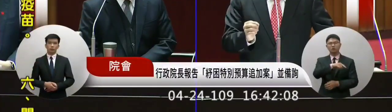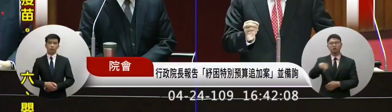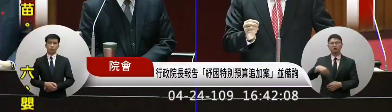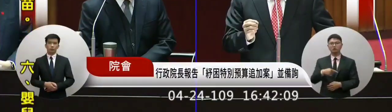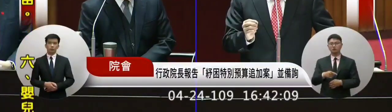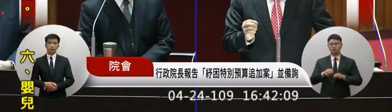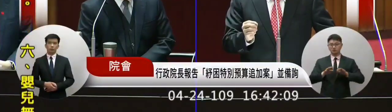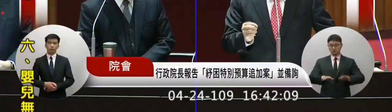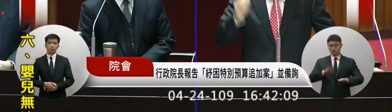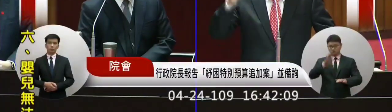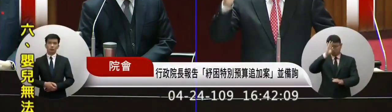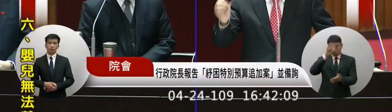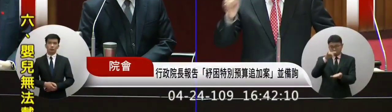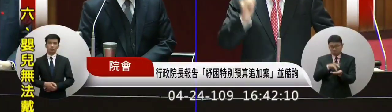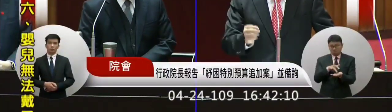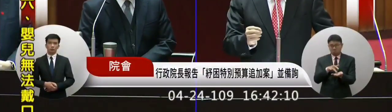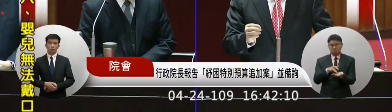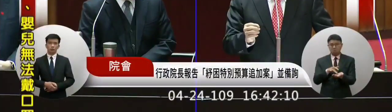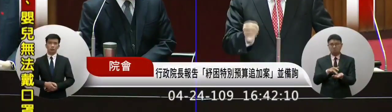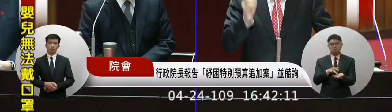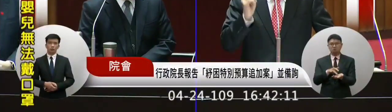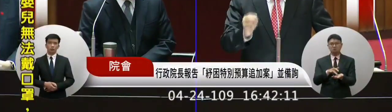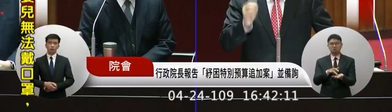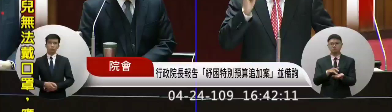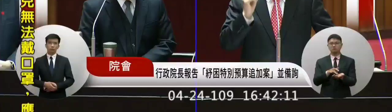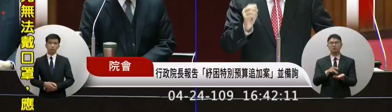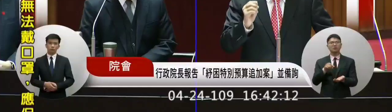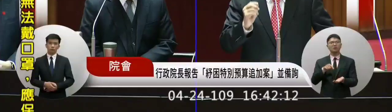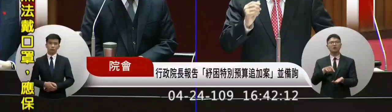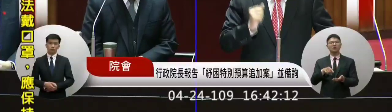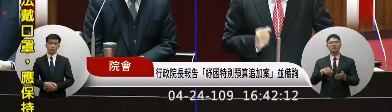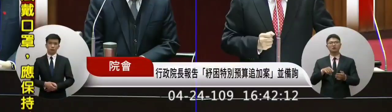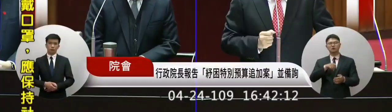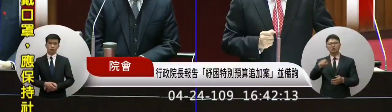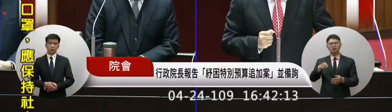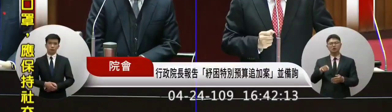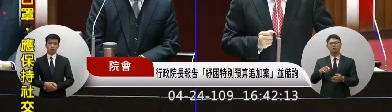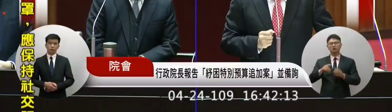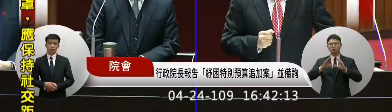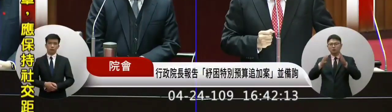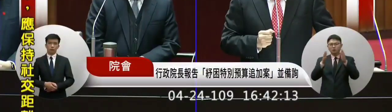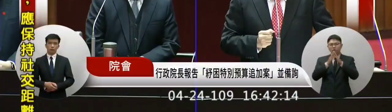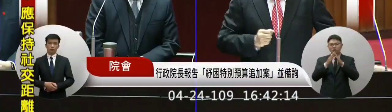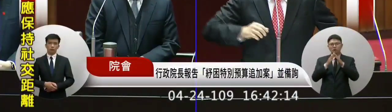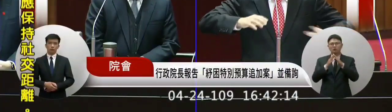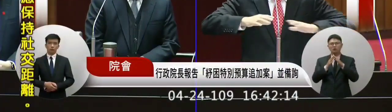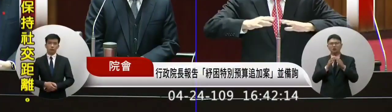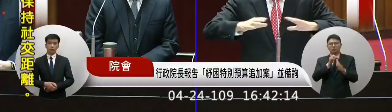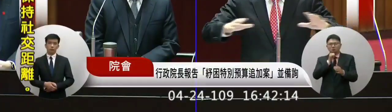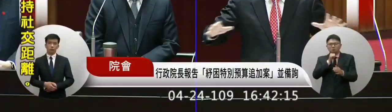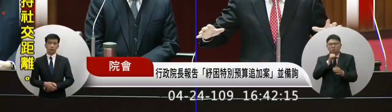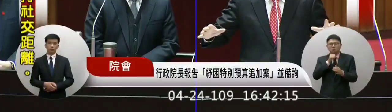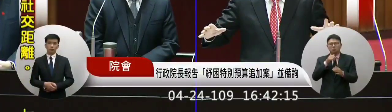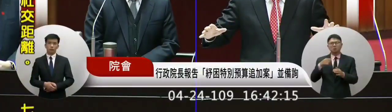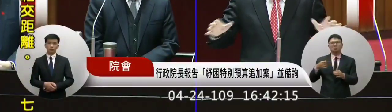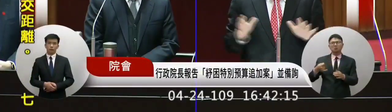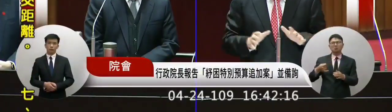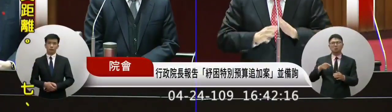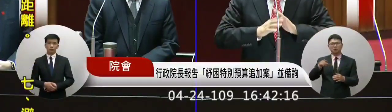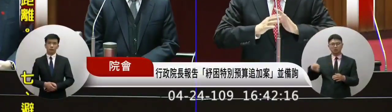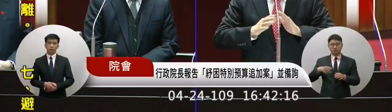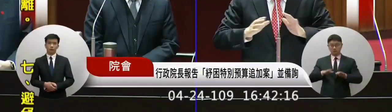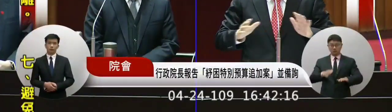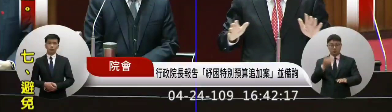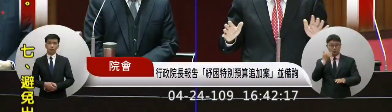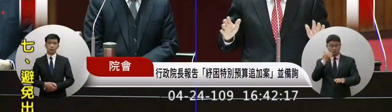这个病毒在这一些相对落后的国家，它现在全面的爆发，